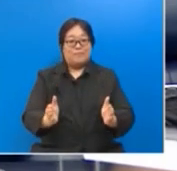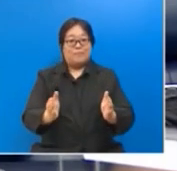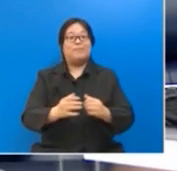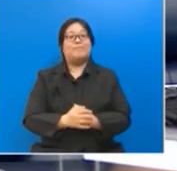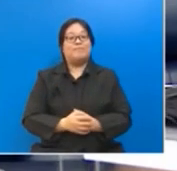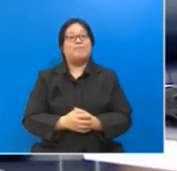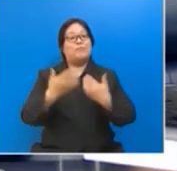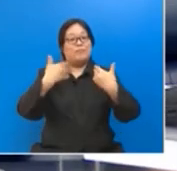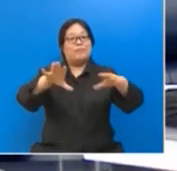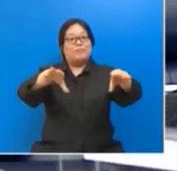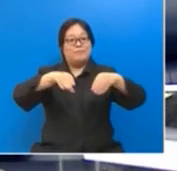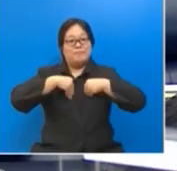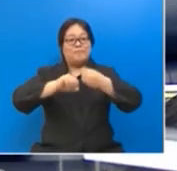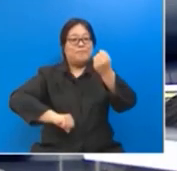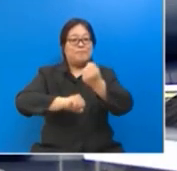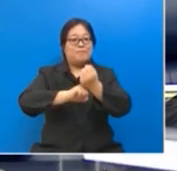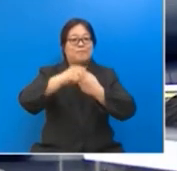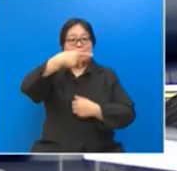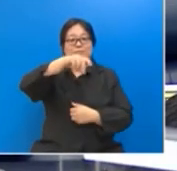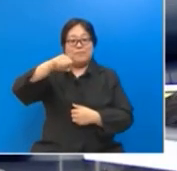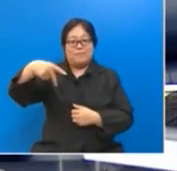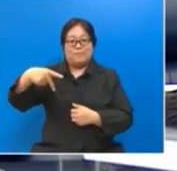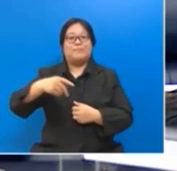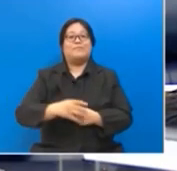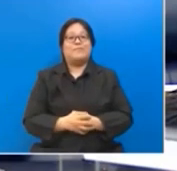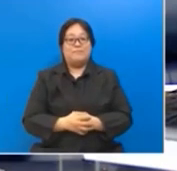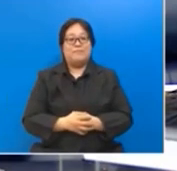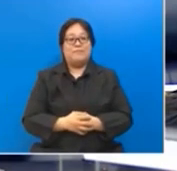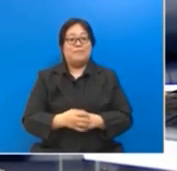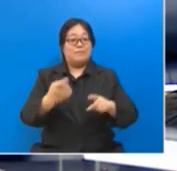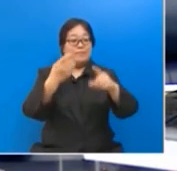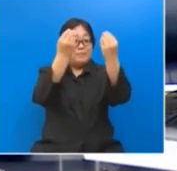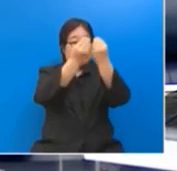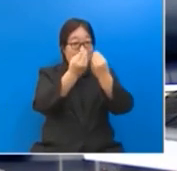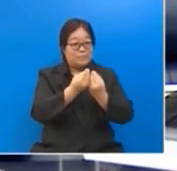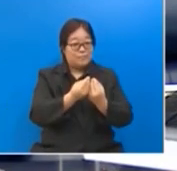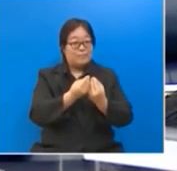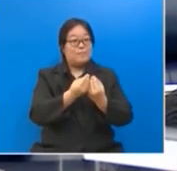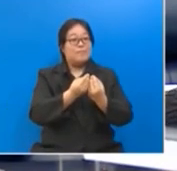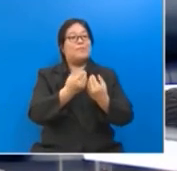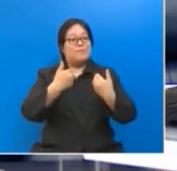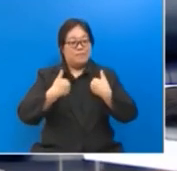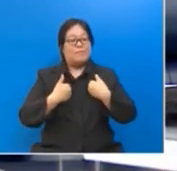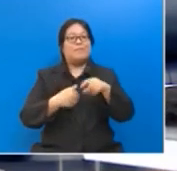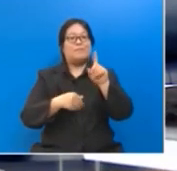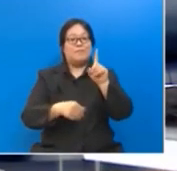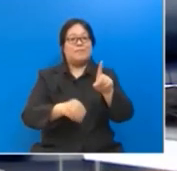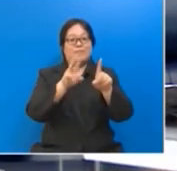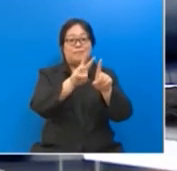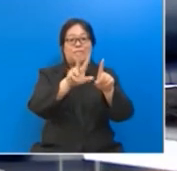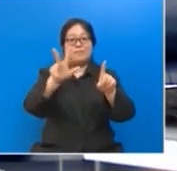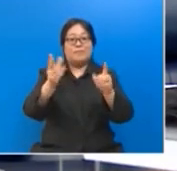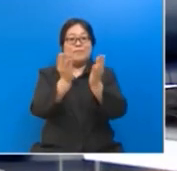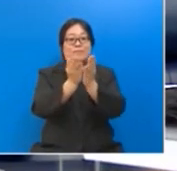yang telah mendapat tajaan PESP. Daripada jumlah tersebut, ada seramai 163